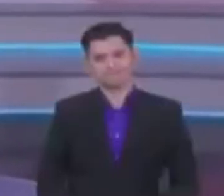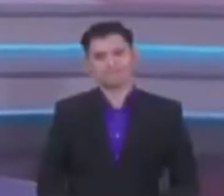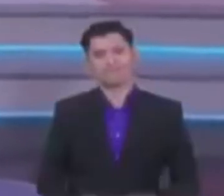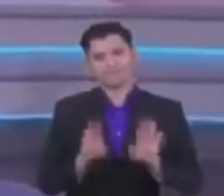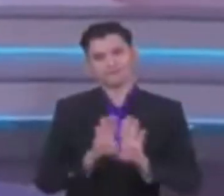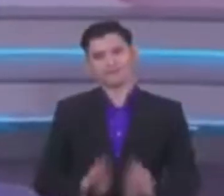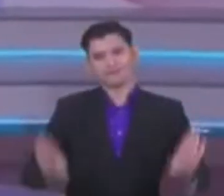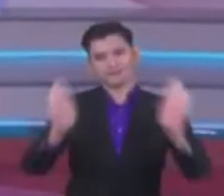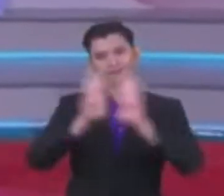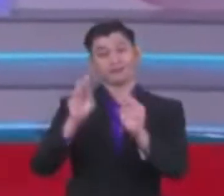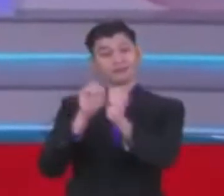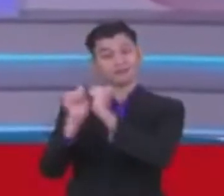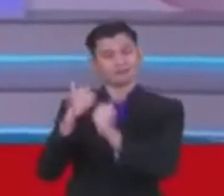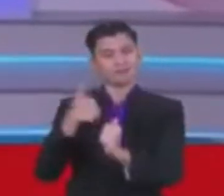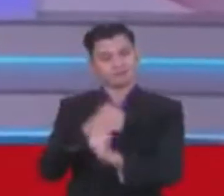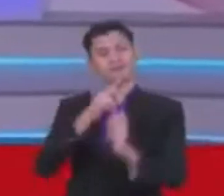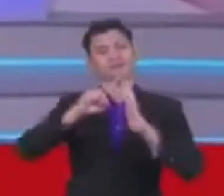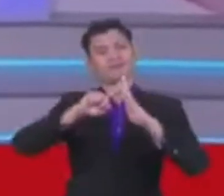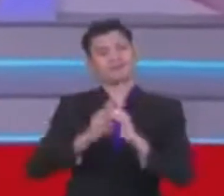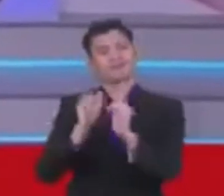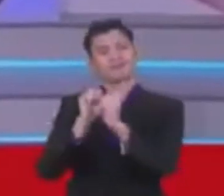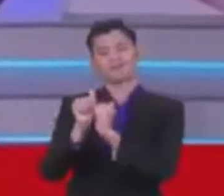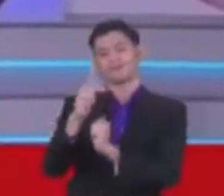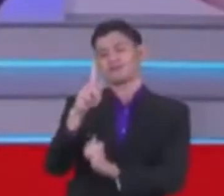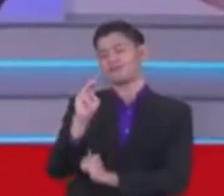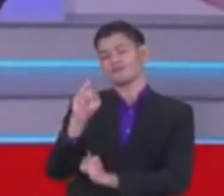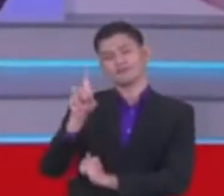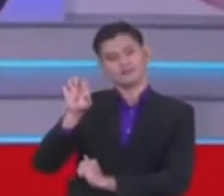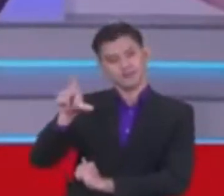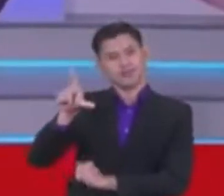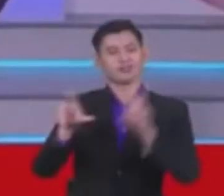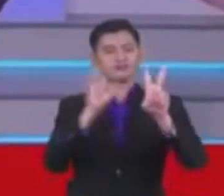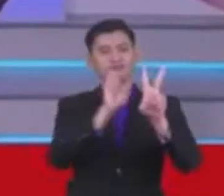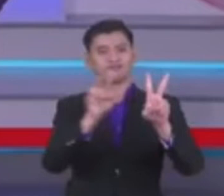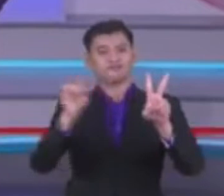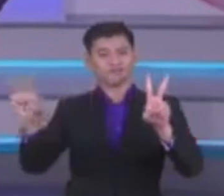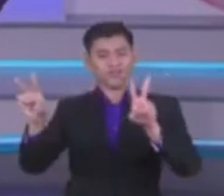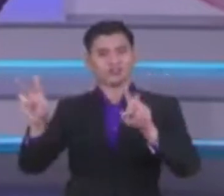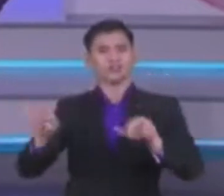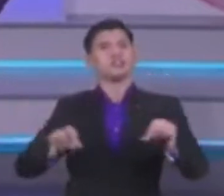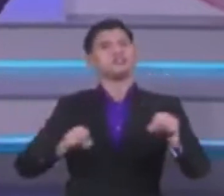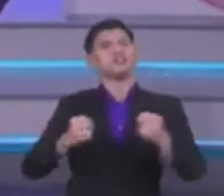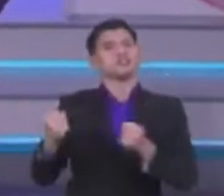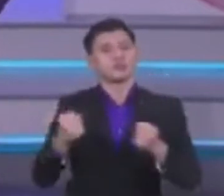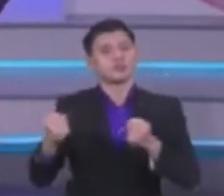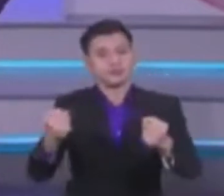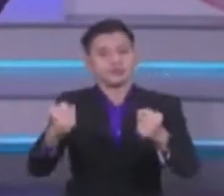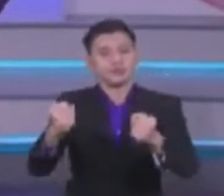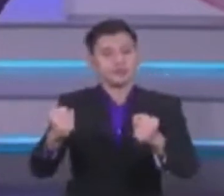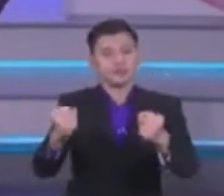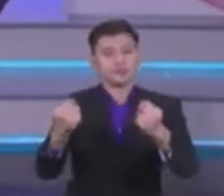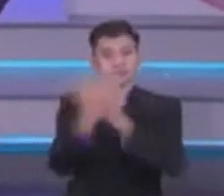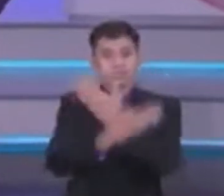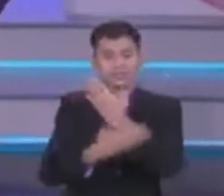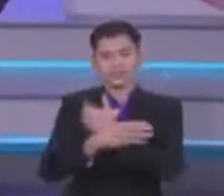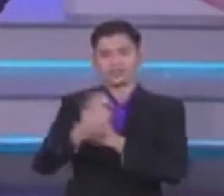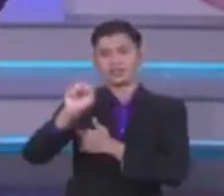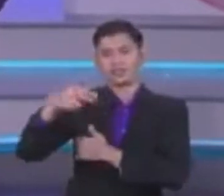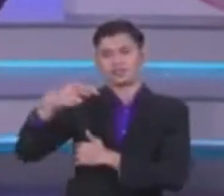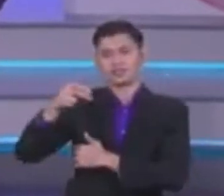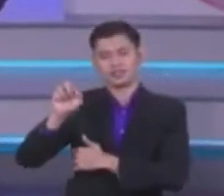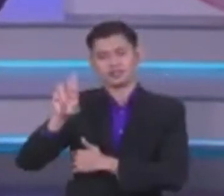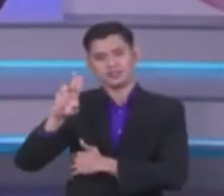edisi sukan kita mulakan dengan sukan komwel 2022 pelumba berbasikal trik negara Muhamad Shah Firdaus